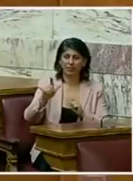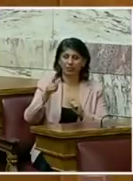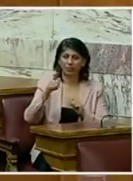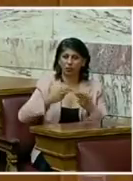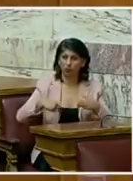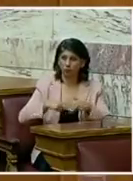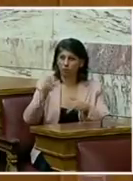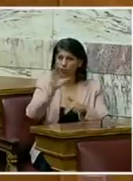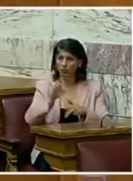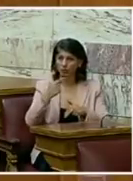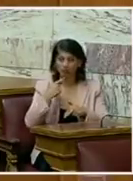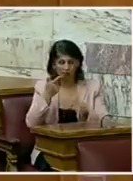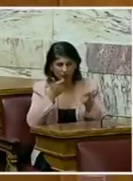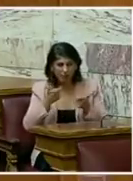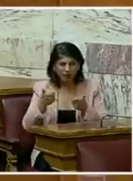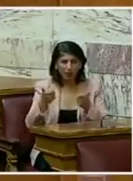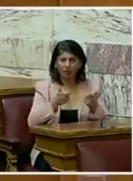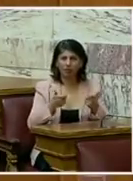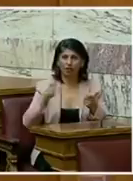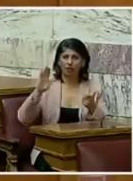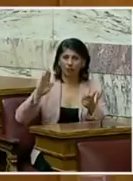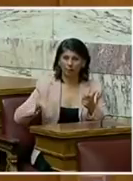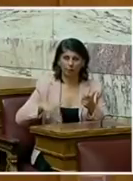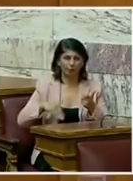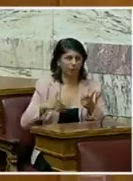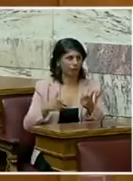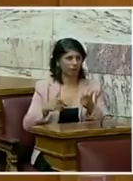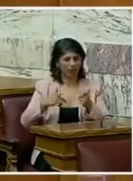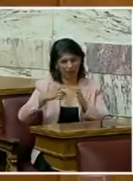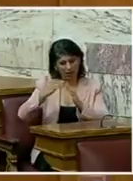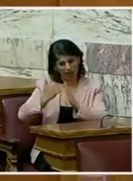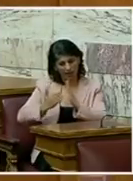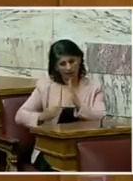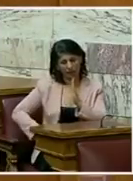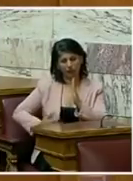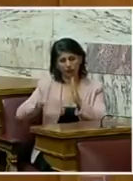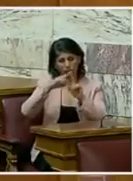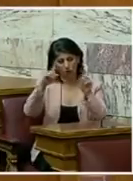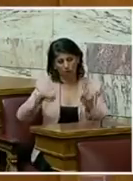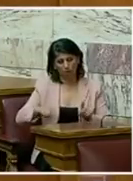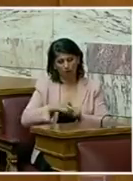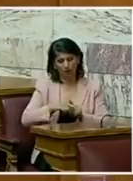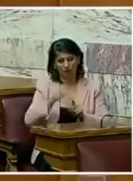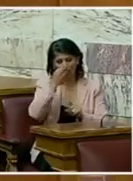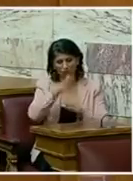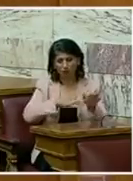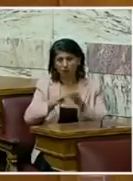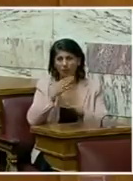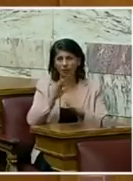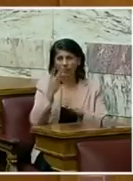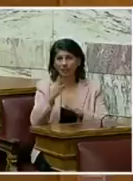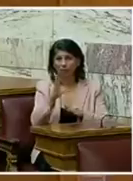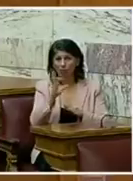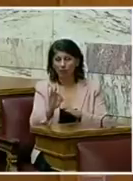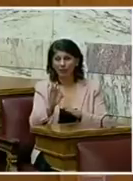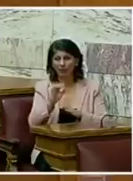είχε υποεπιτήρηση και μας είχε τελευταία χώρα κατάταξη στον πίνακα της διαφθοράς. Ακριβώς για αυτό το θέμα. Ότι για 350 εκατομμύρια